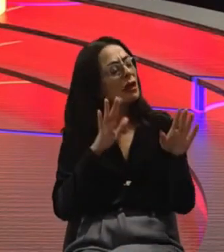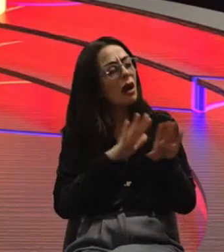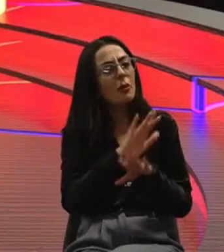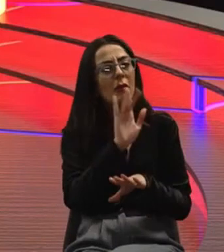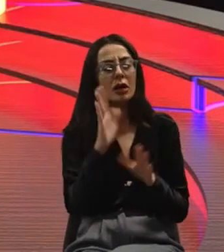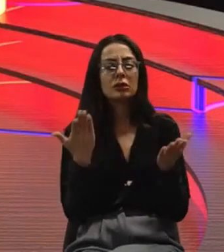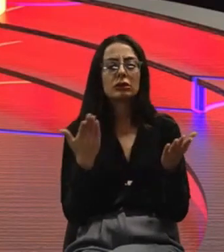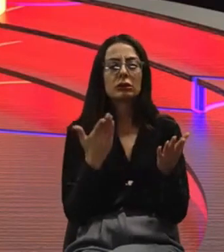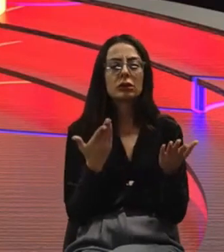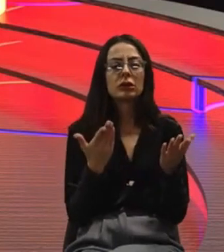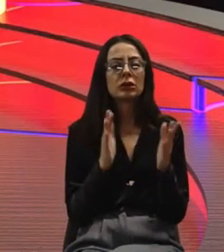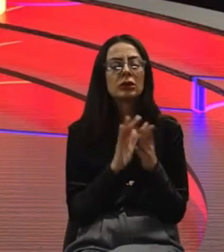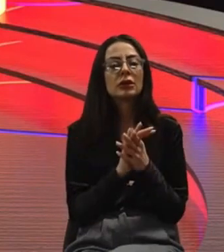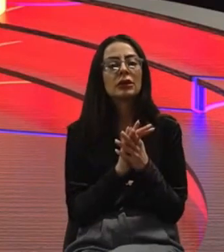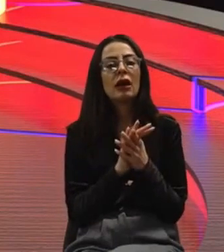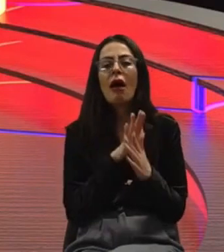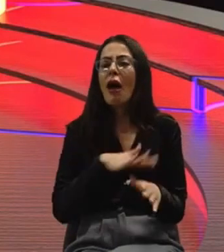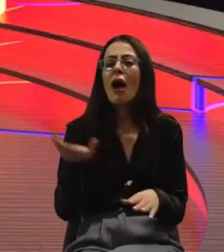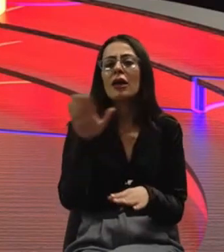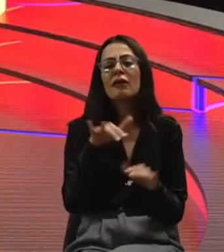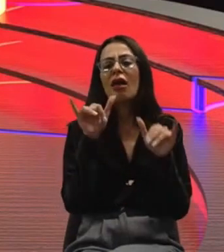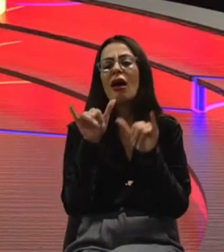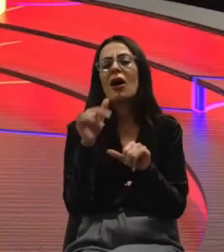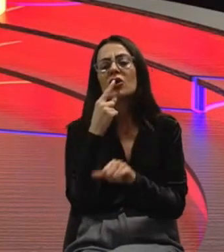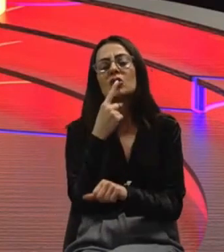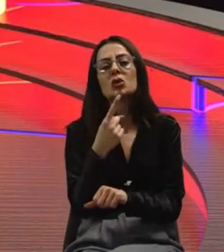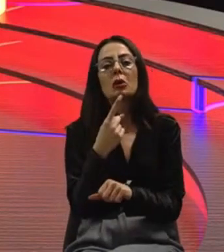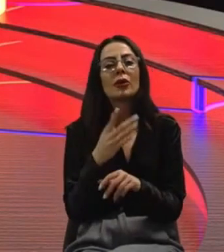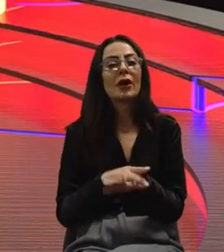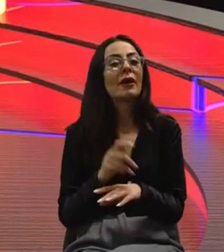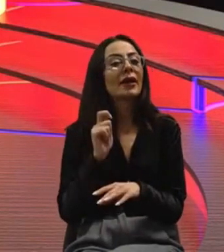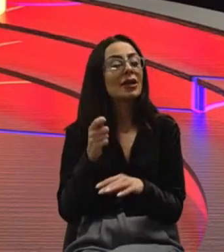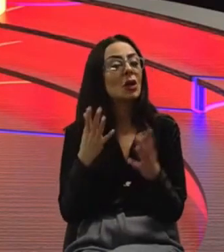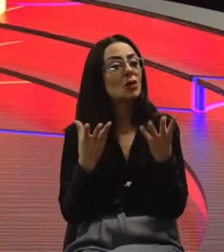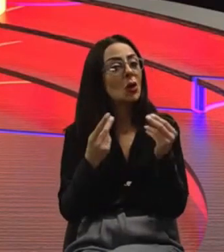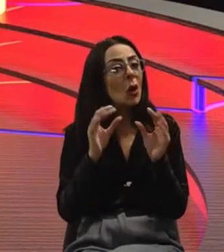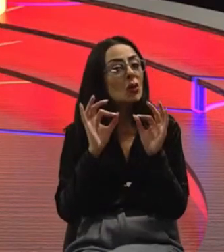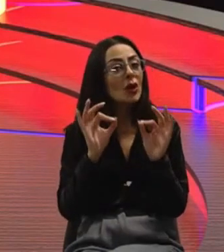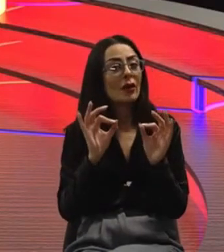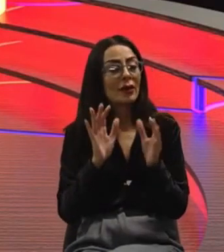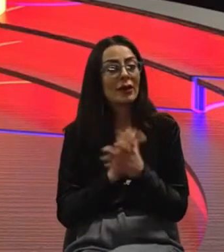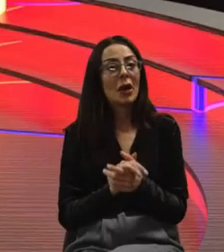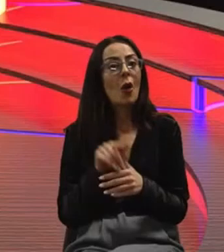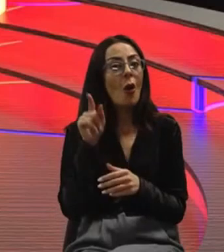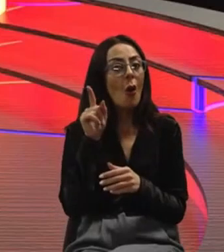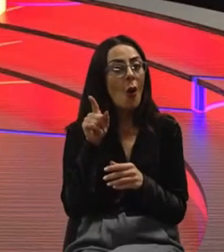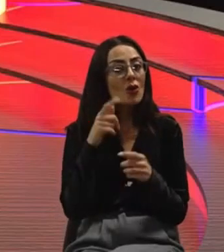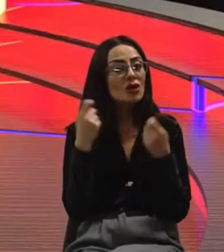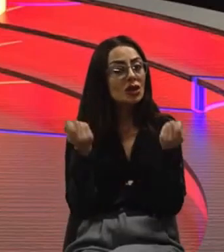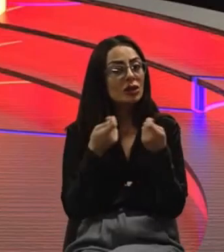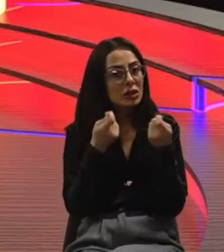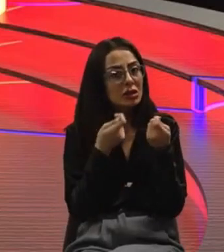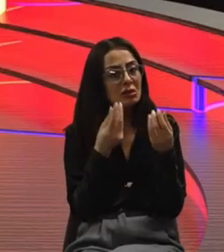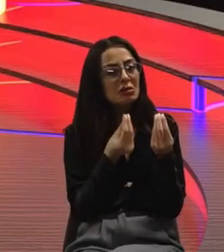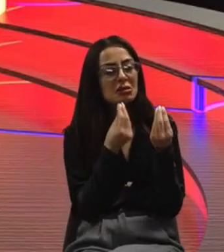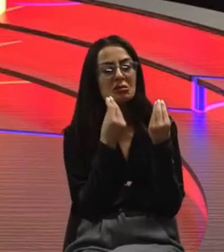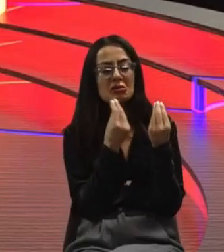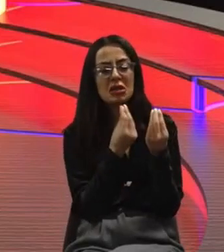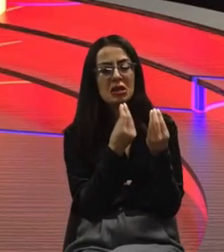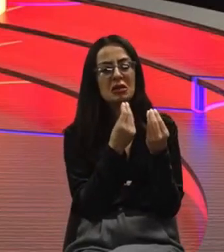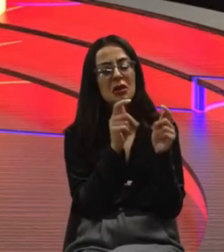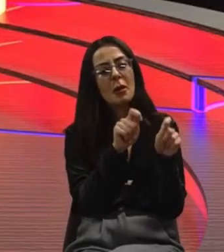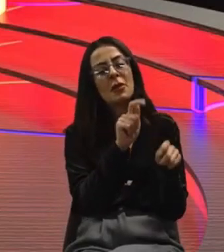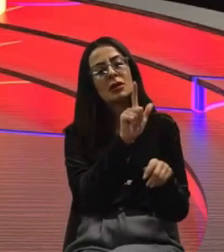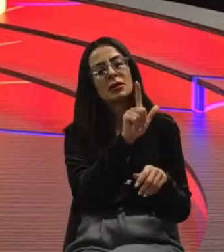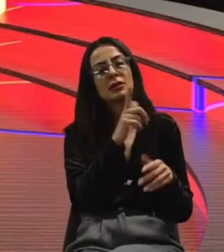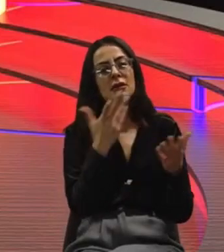zaman giriş yaparsanız yapın herkes söylüyordu ama gerçekten çok değerli o da o işi yapıyor olmanız gerekiyor Yani sırada Andık